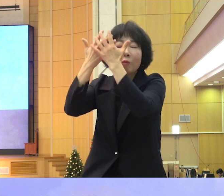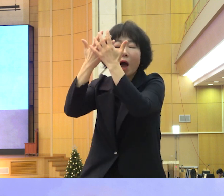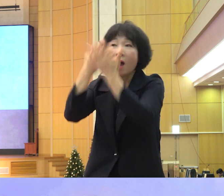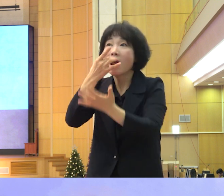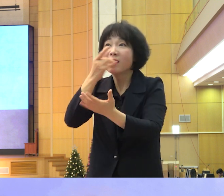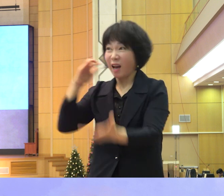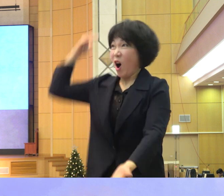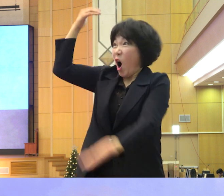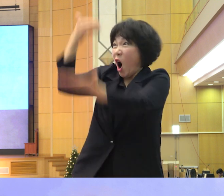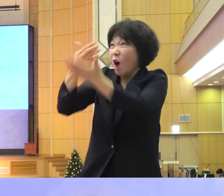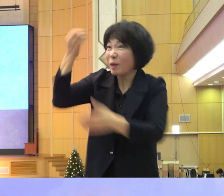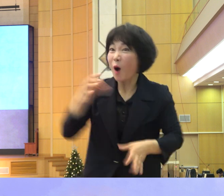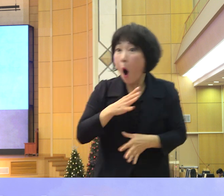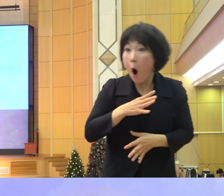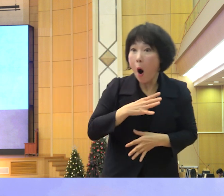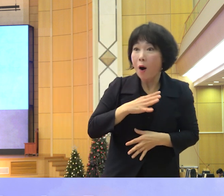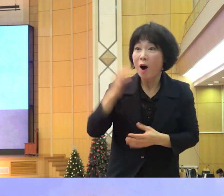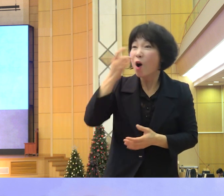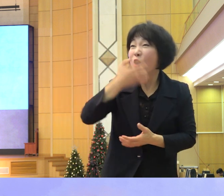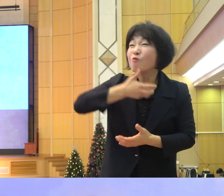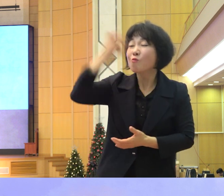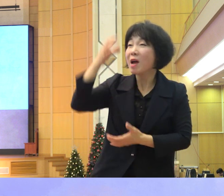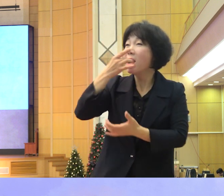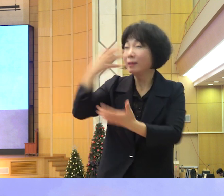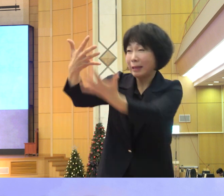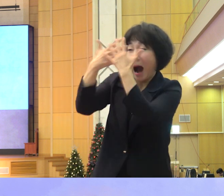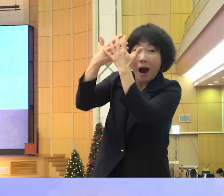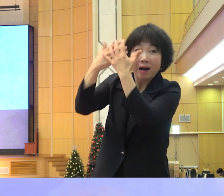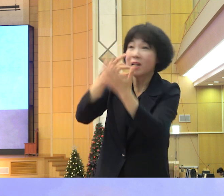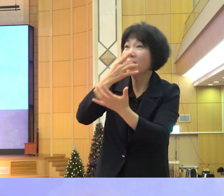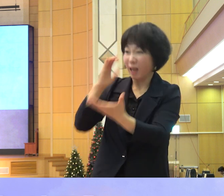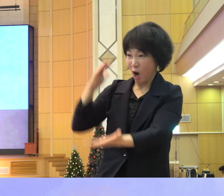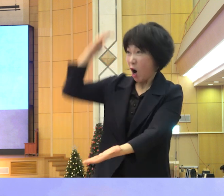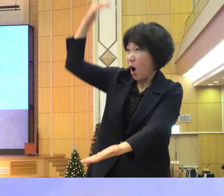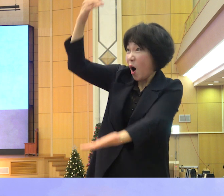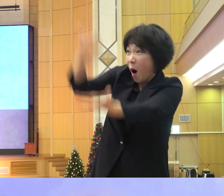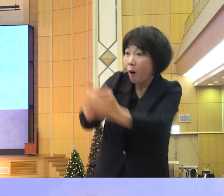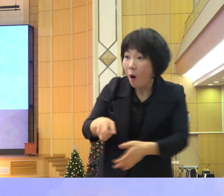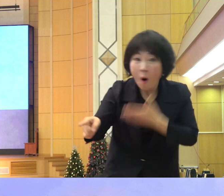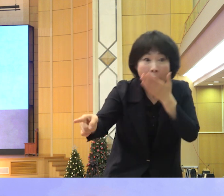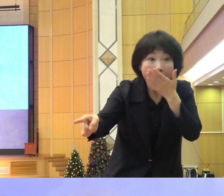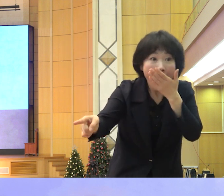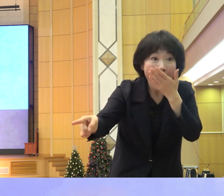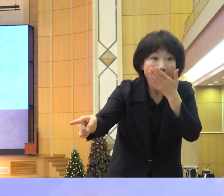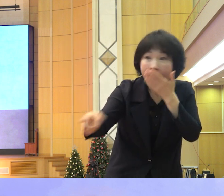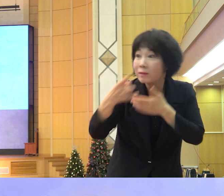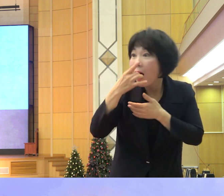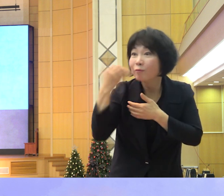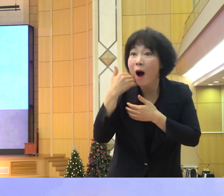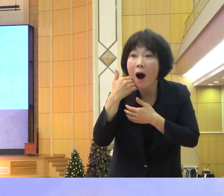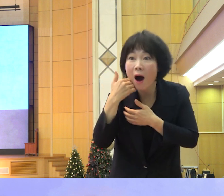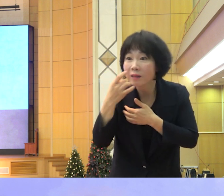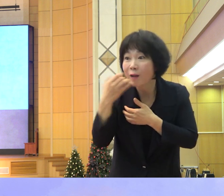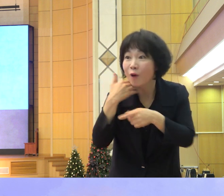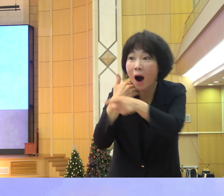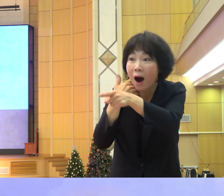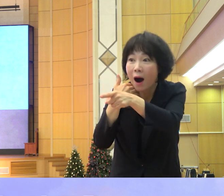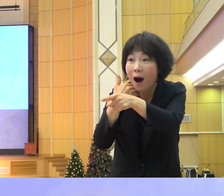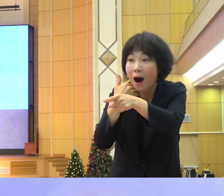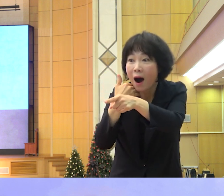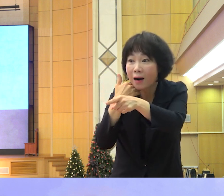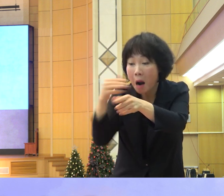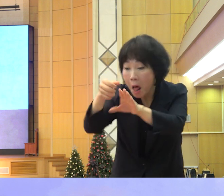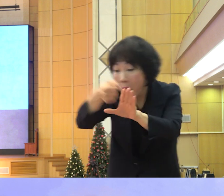수북이 쌓인 거예요. 꿈속에 뭐가 쌓였다고? 쌀이. 근데 쌀이 쌓였는데 쌀하고 그 납작 보리쌀하고 섞어져 있는